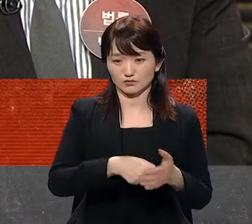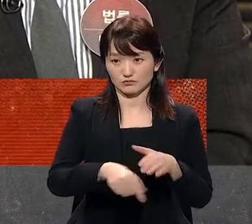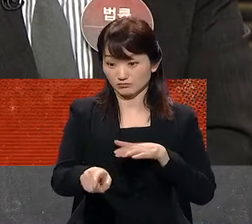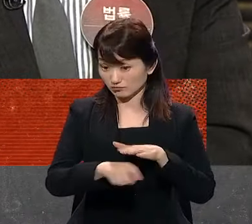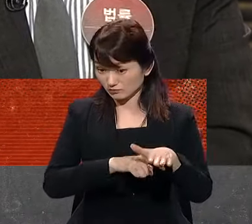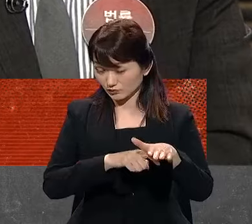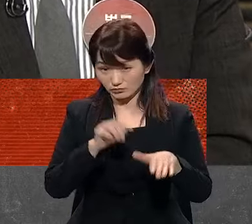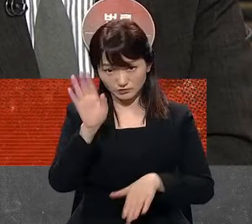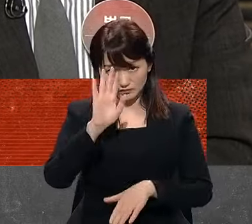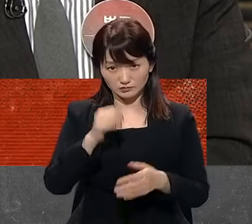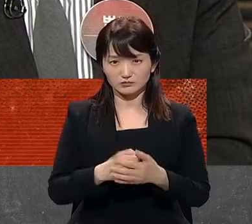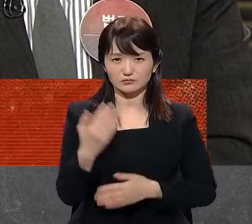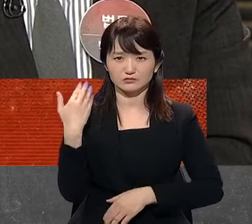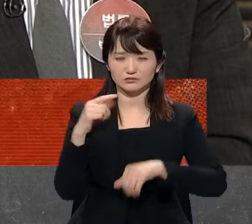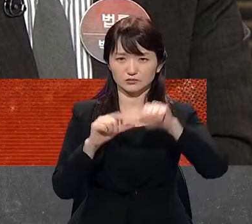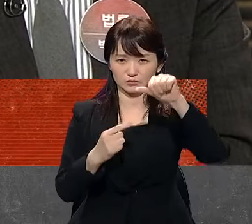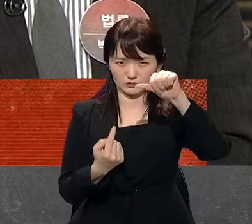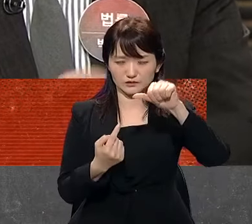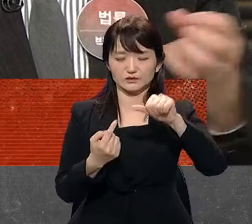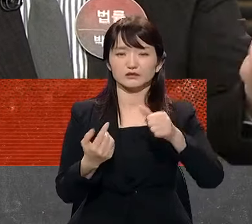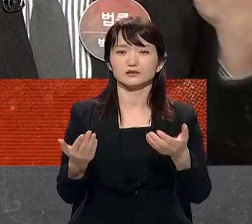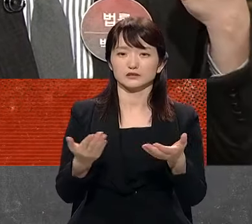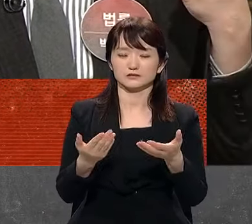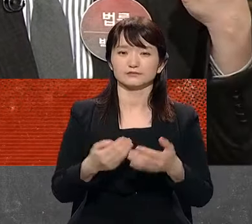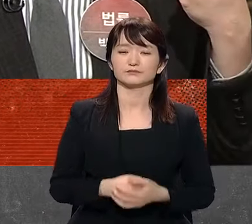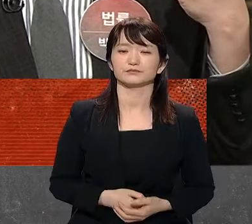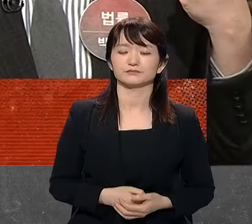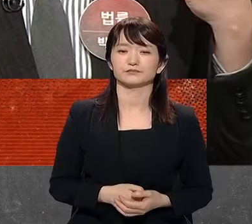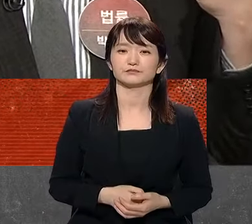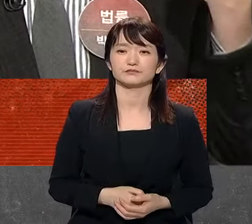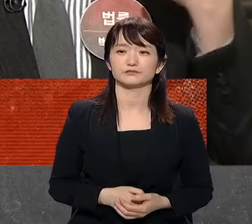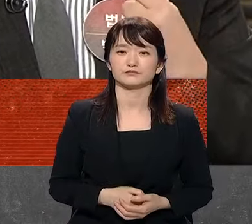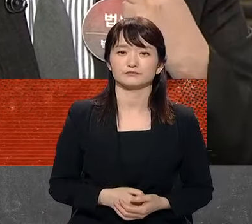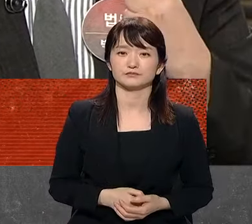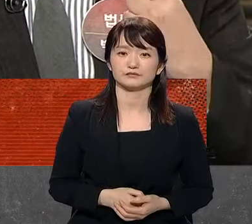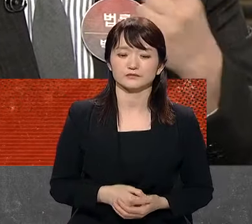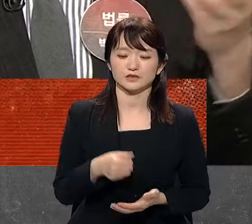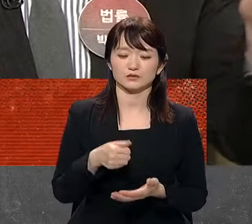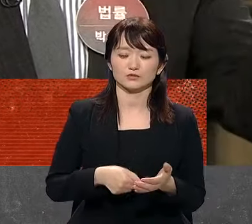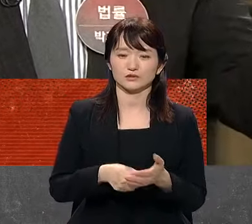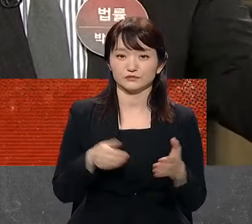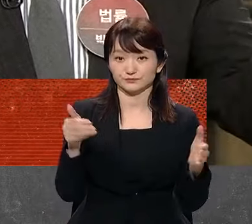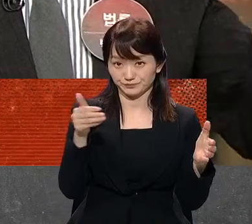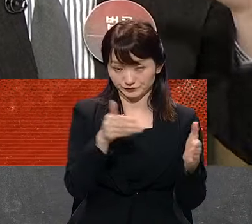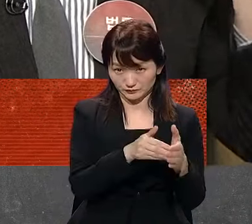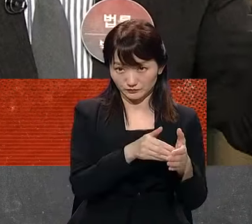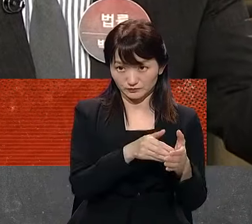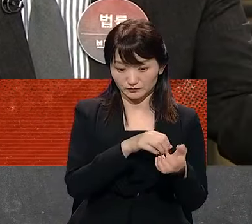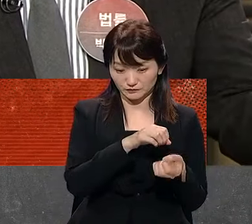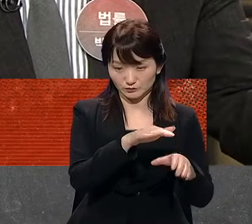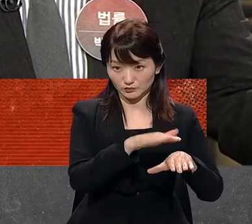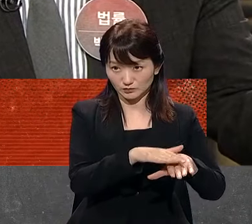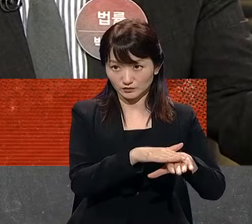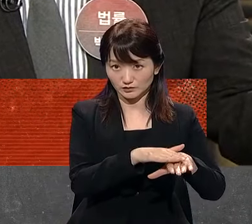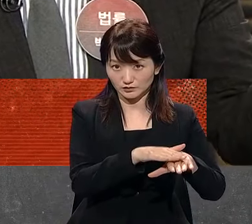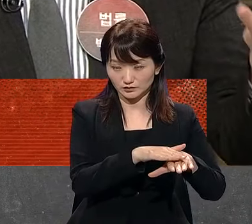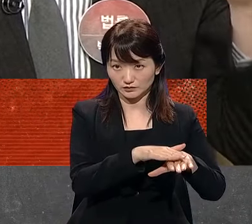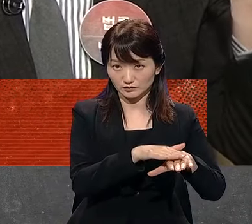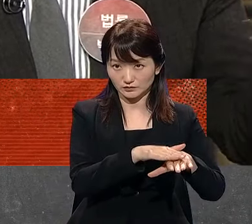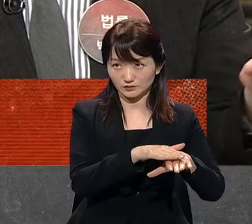없거든요. 지난 5월 1일 날 있었던 일입니다. 택배를 이제 제가 택배가 도착했는데 아마 위층으로 배달